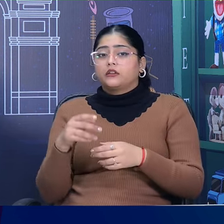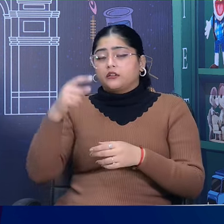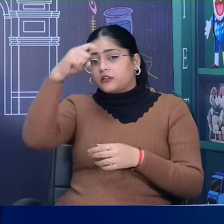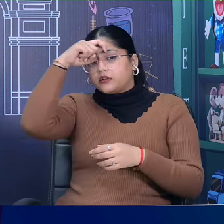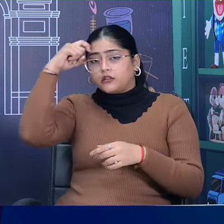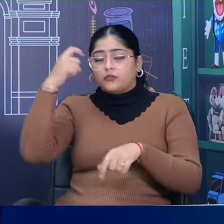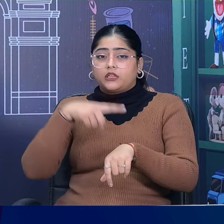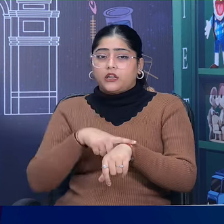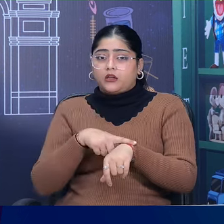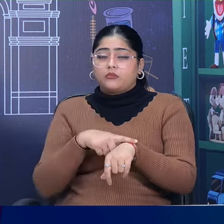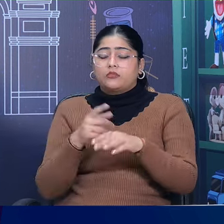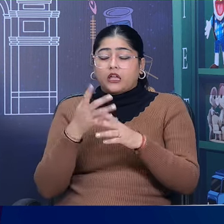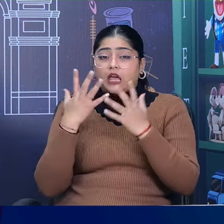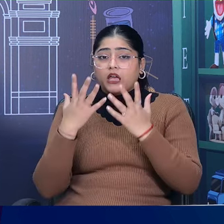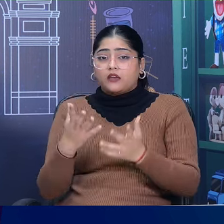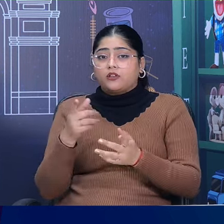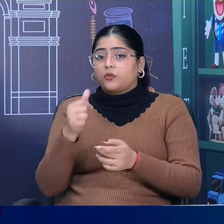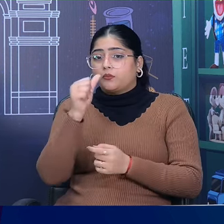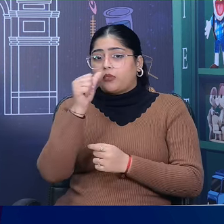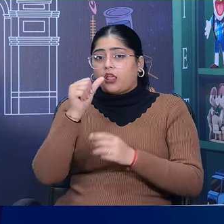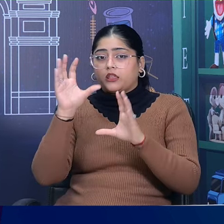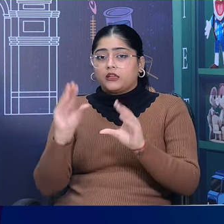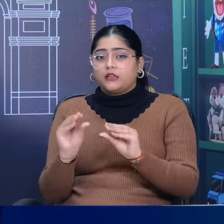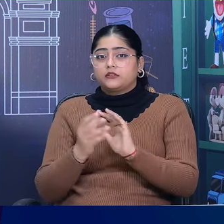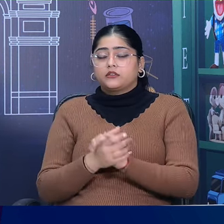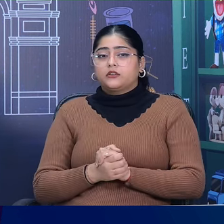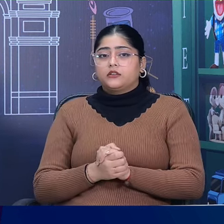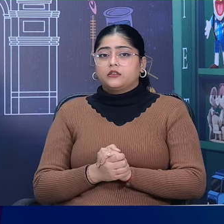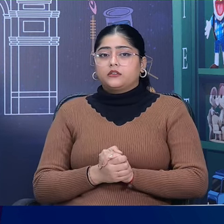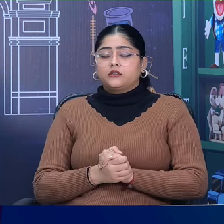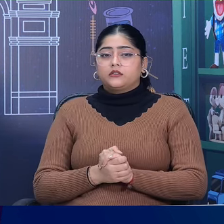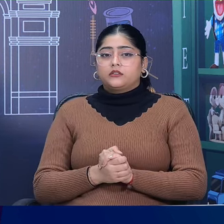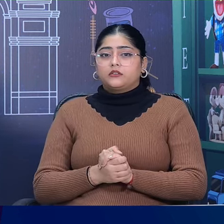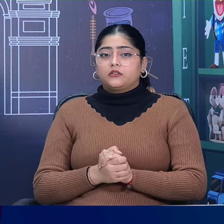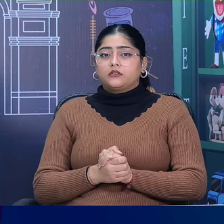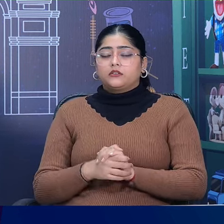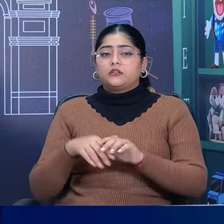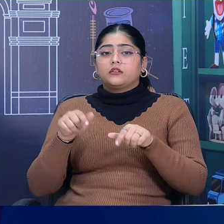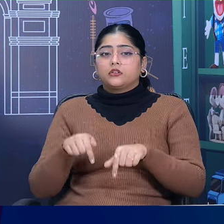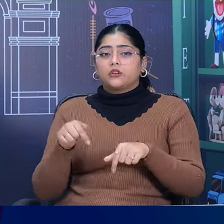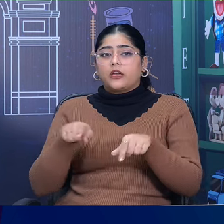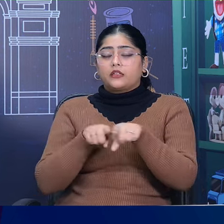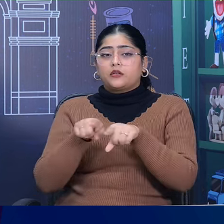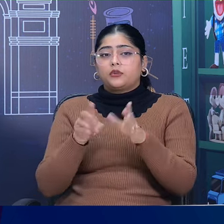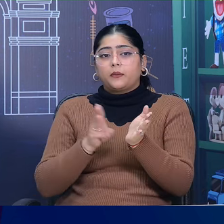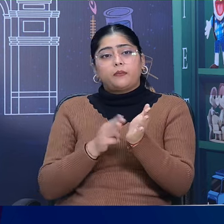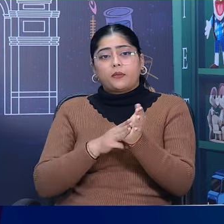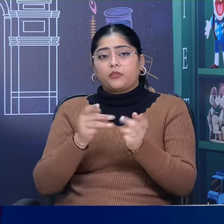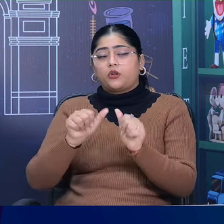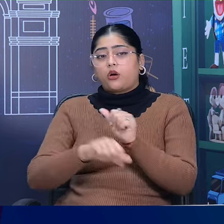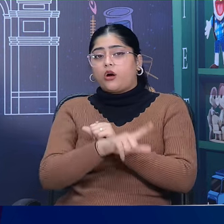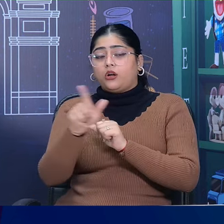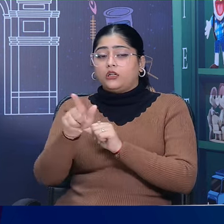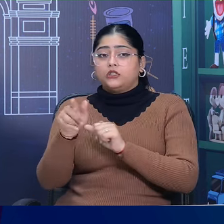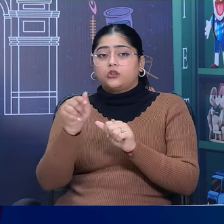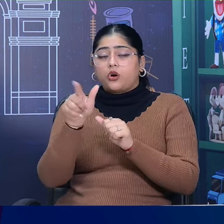है तो ग्राम सभा के सभी मेंबर्स हैं और क्योंकि ग्रामसभा के सभी मेंबर्स हैं तो इन सब मेंबर्स से पूछा